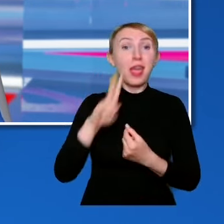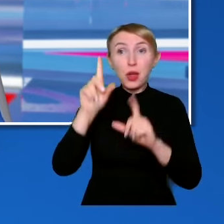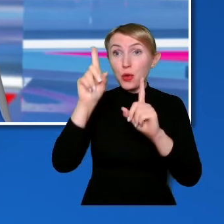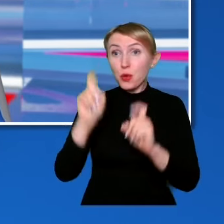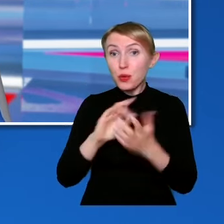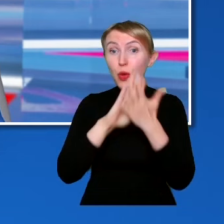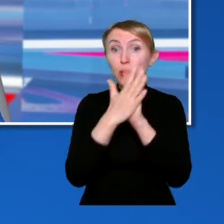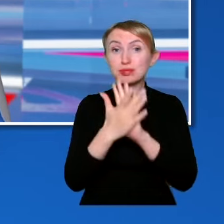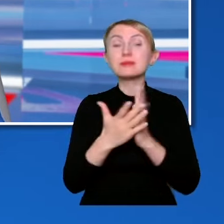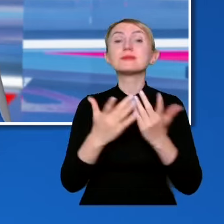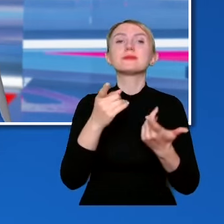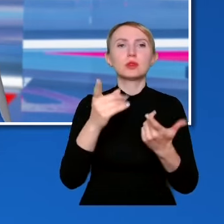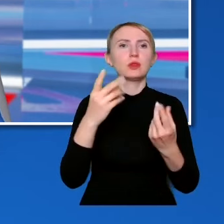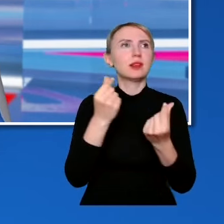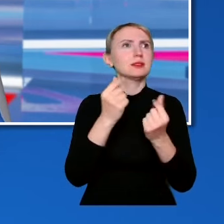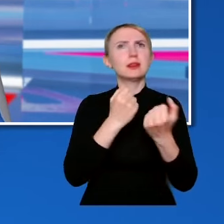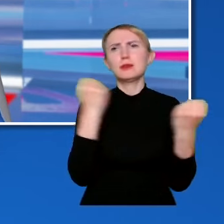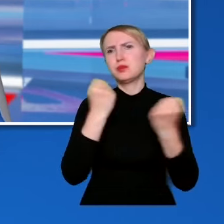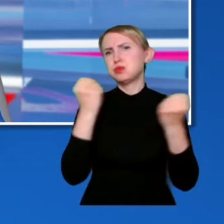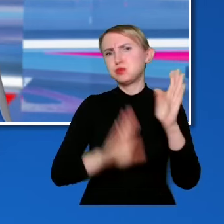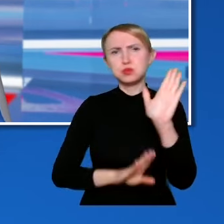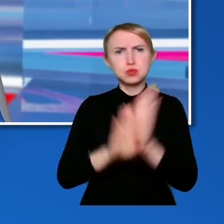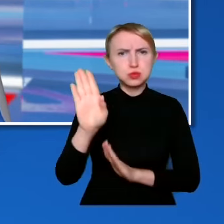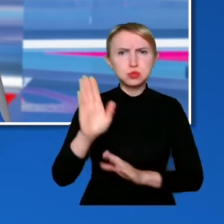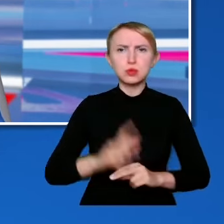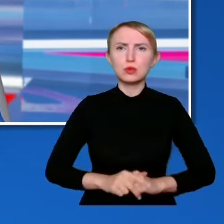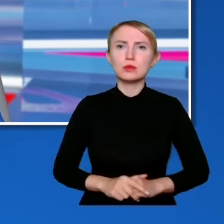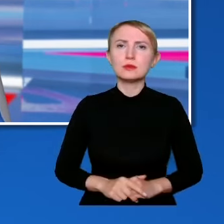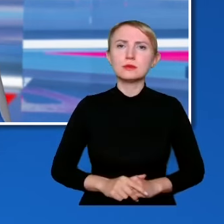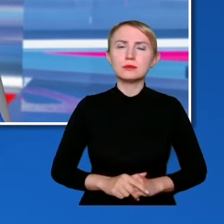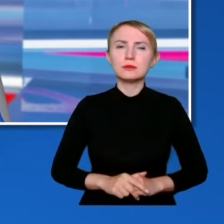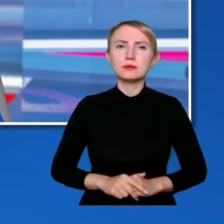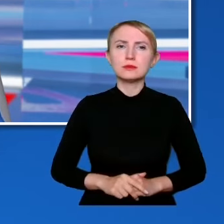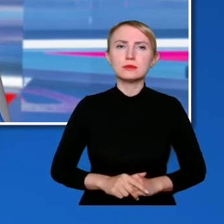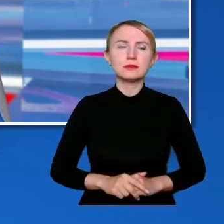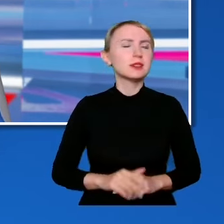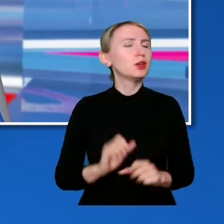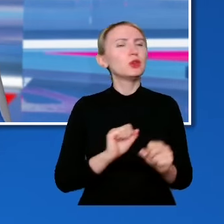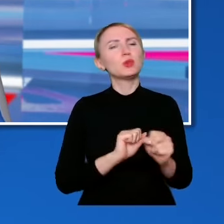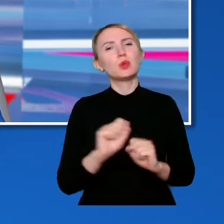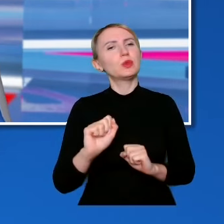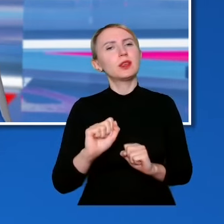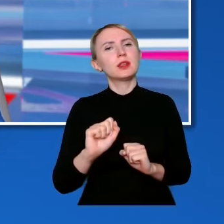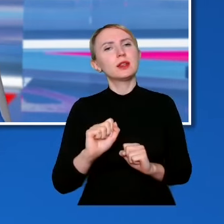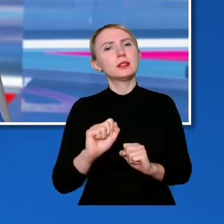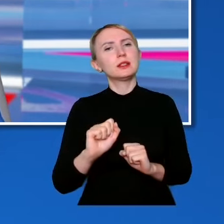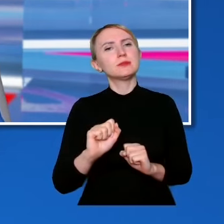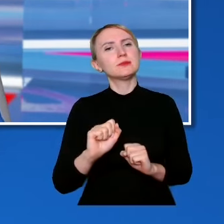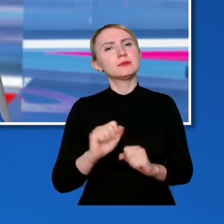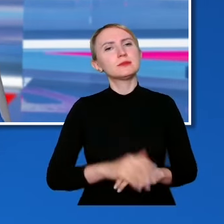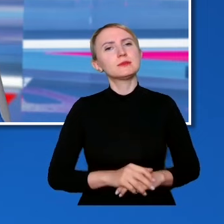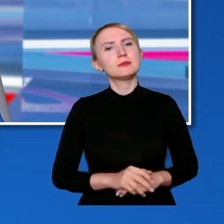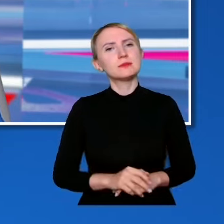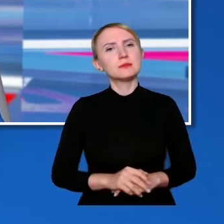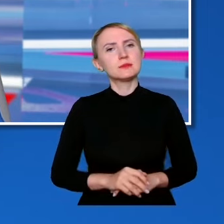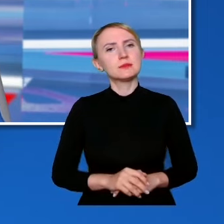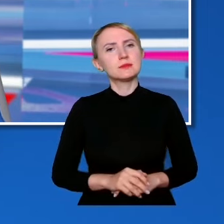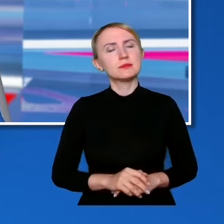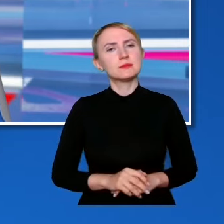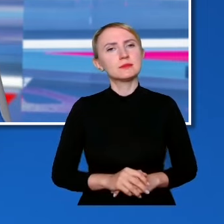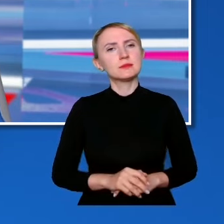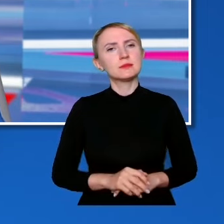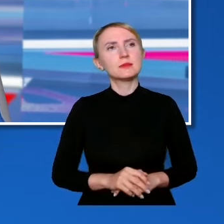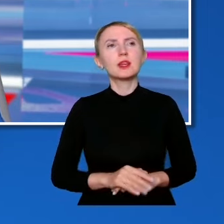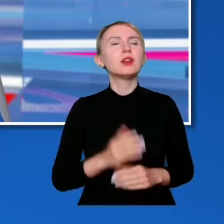poszybowały niebotycznie. I no to nie jest. To nie jest za pomocą